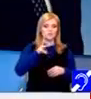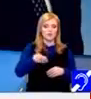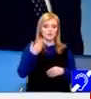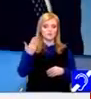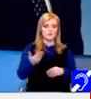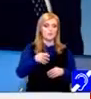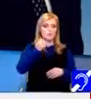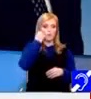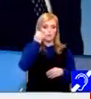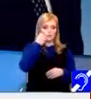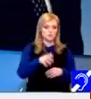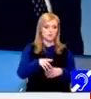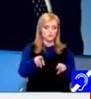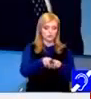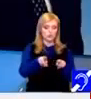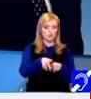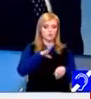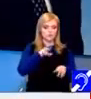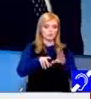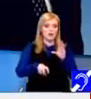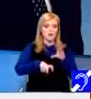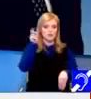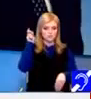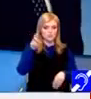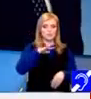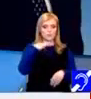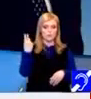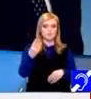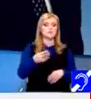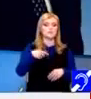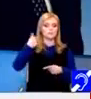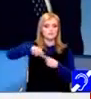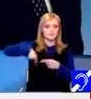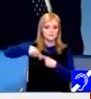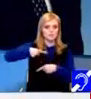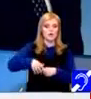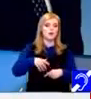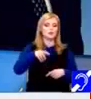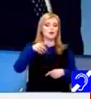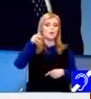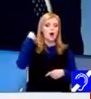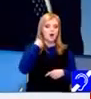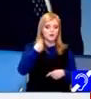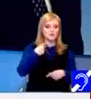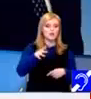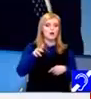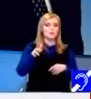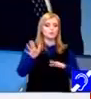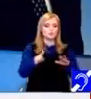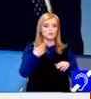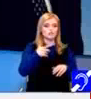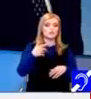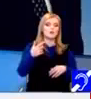anunțat că va expulza un număr de diplomați britanici după ce Londra a trimis acasă 23 de diplomați ruși. La rândul său, guvernul condus de